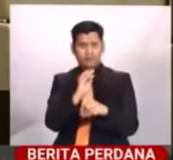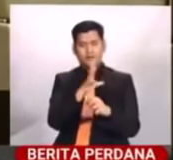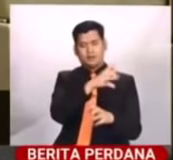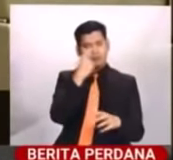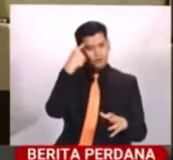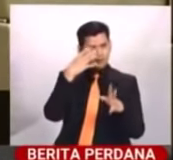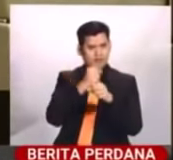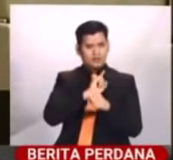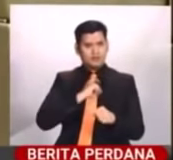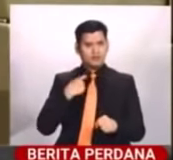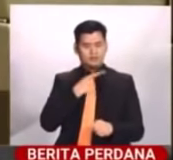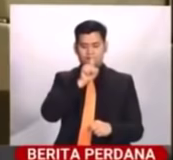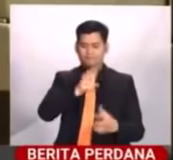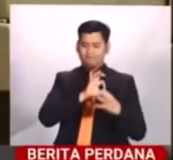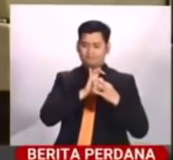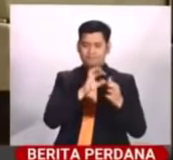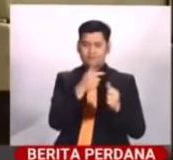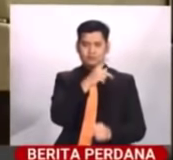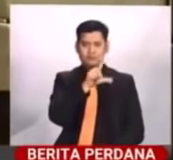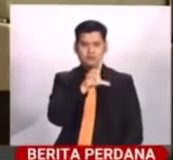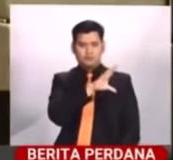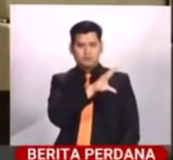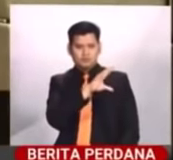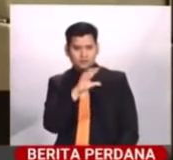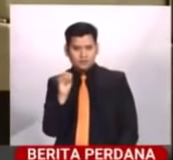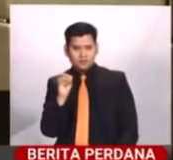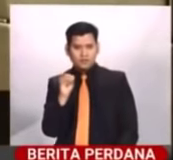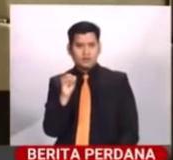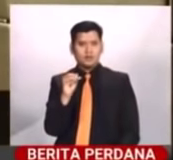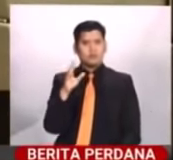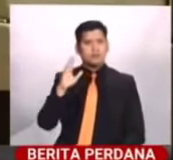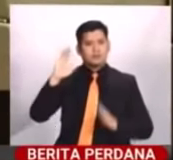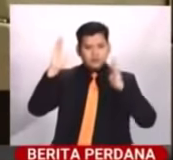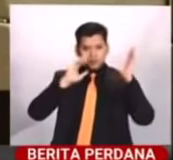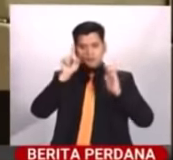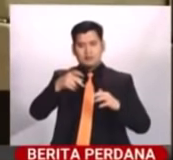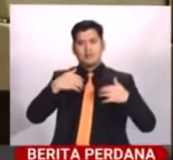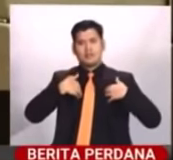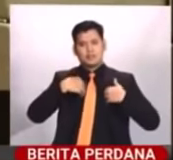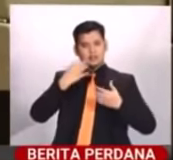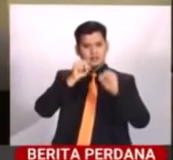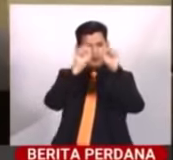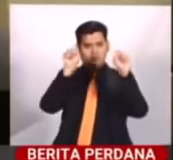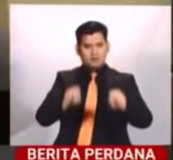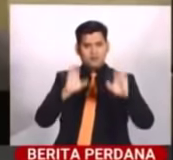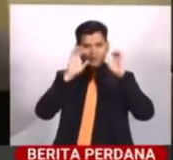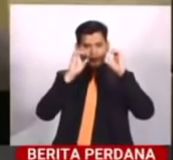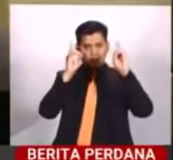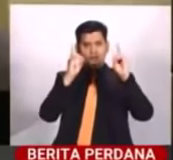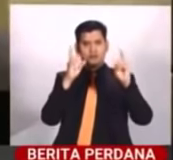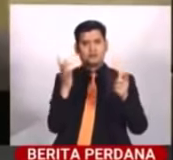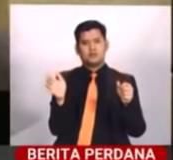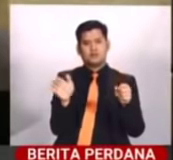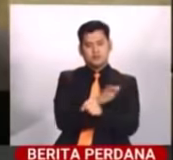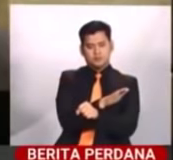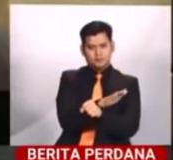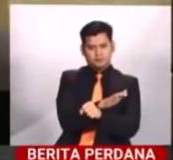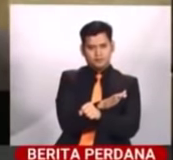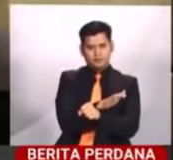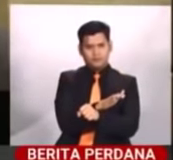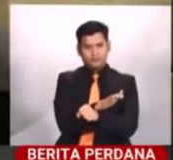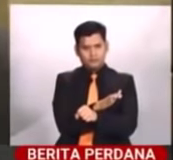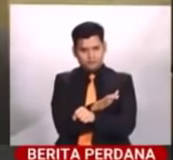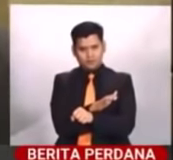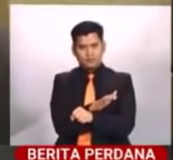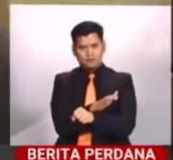Malaysian government gives, it's more than IQ levels. It's being human. But the thing is lebih kepada sebenarnya